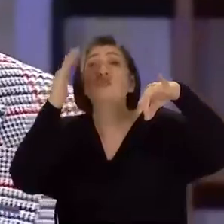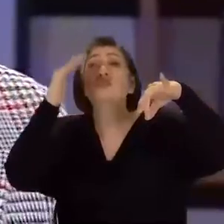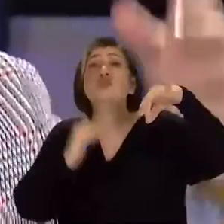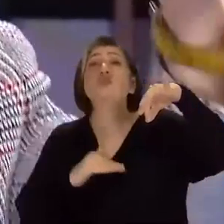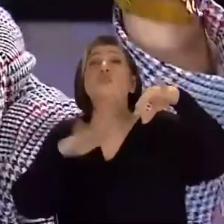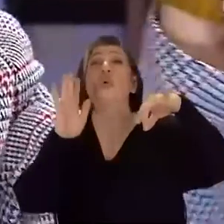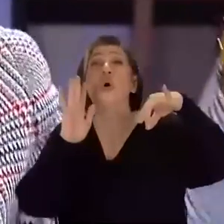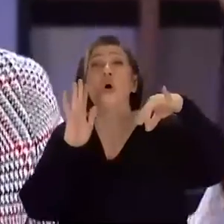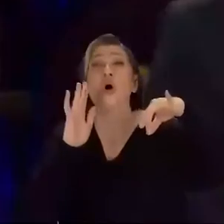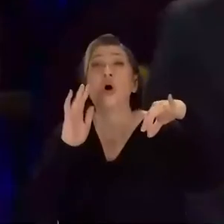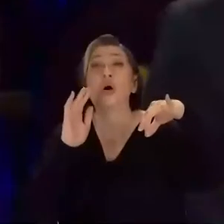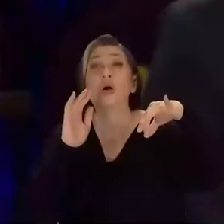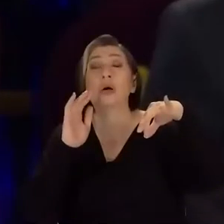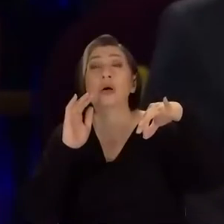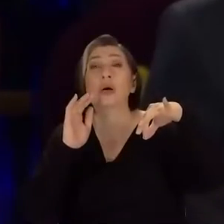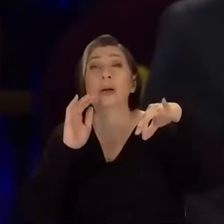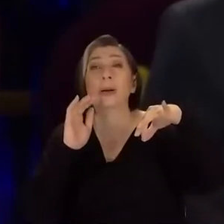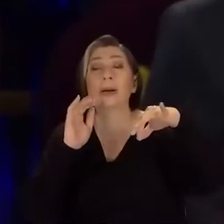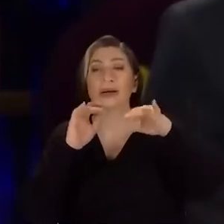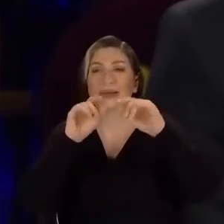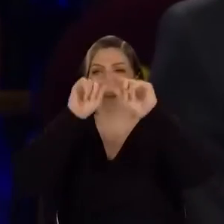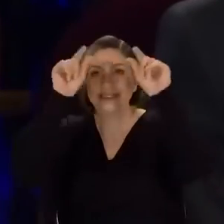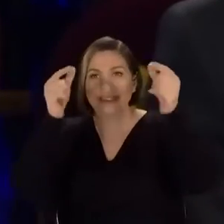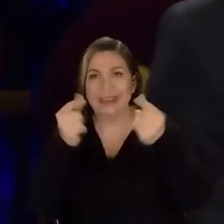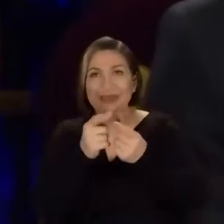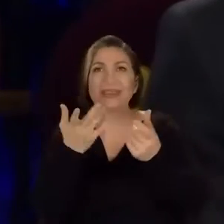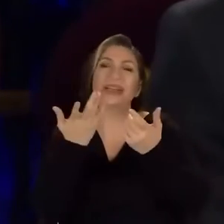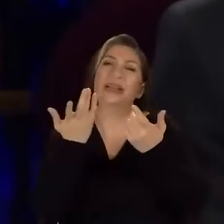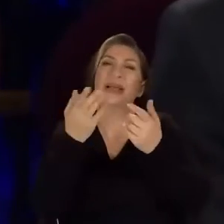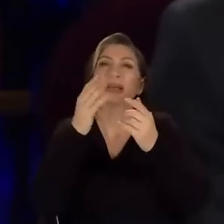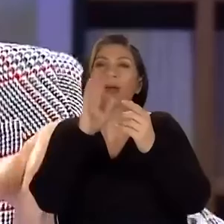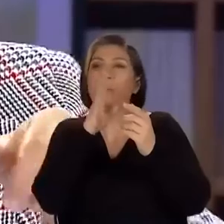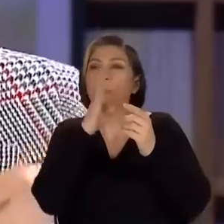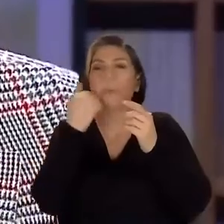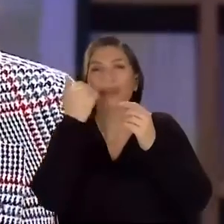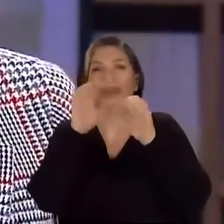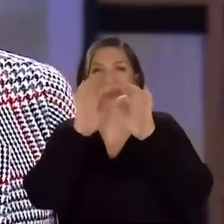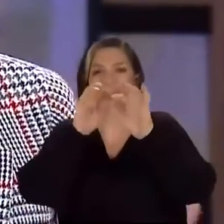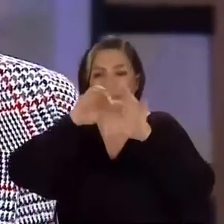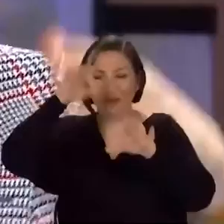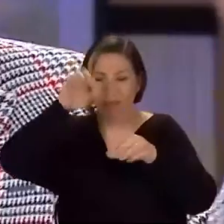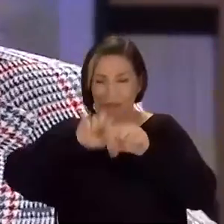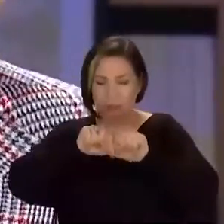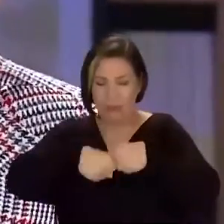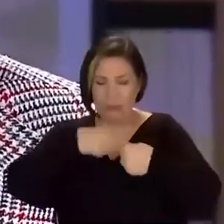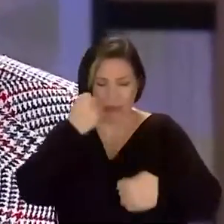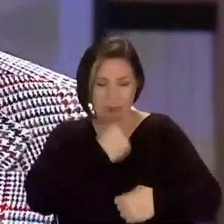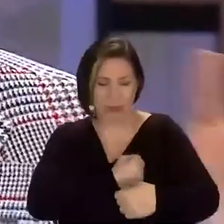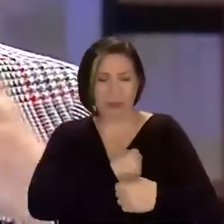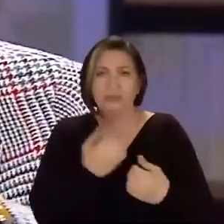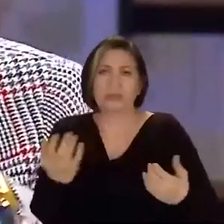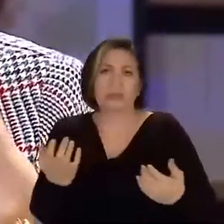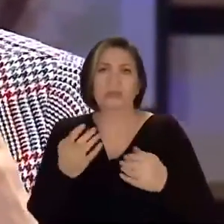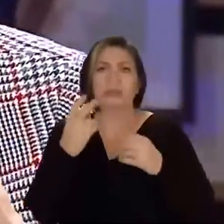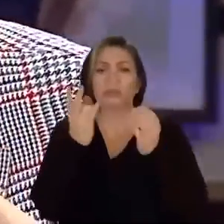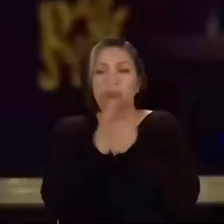boyunca ve şeyinden, paspartusundan ya da çerçevesinden çıkar, kıvır, ceketin içine sok. Ne büyüklükte olursa